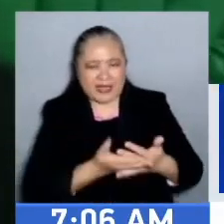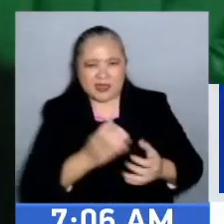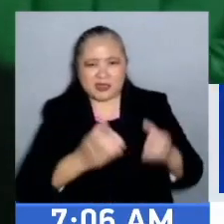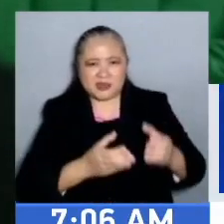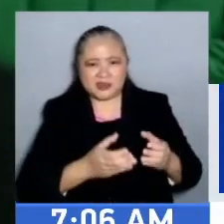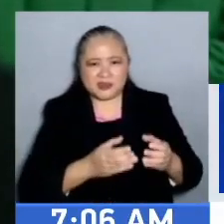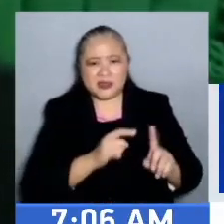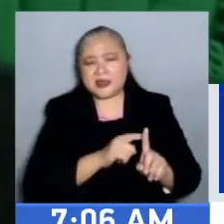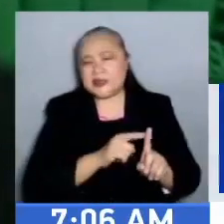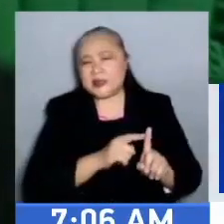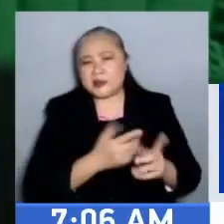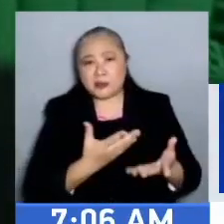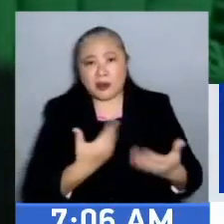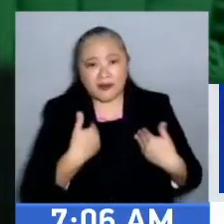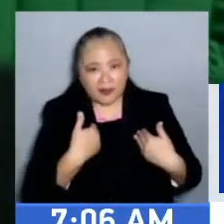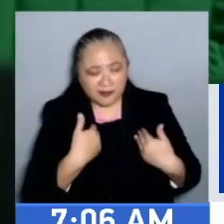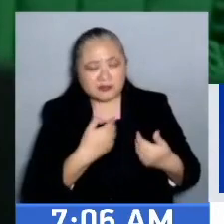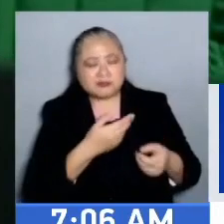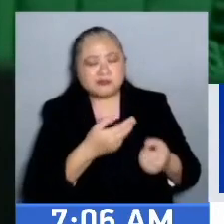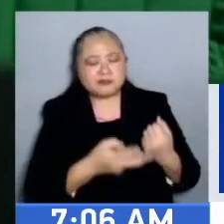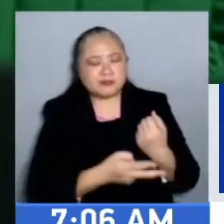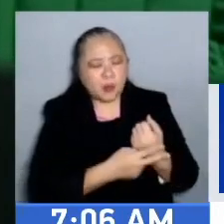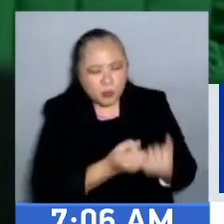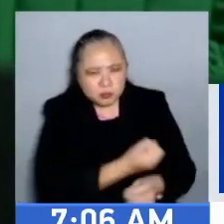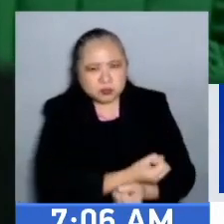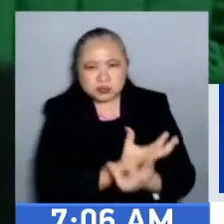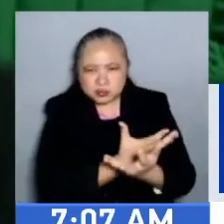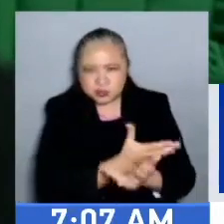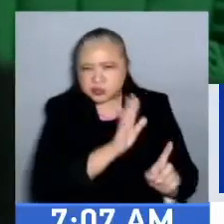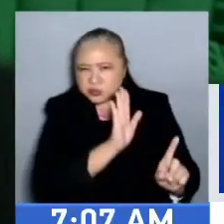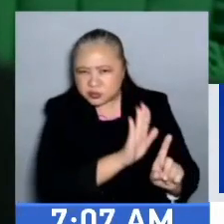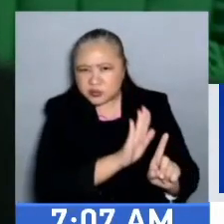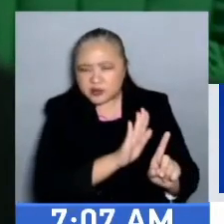possession of explosives ang naturang suspect.